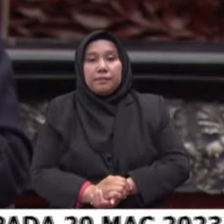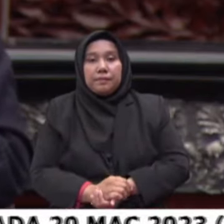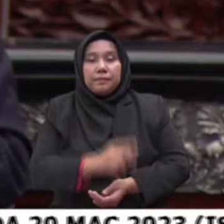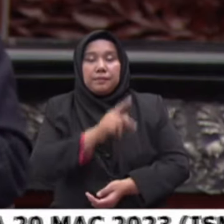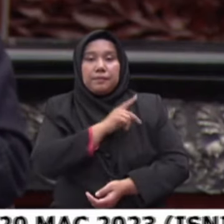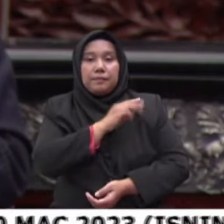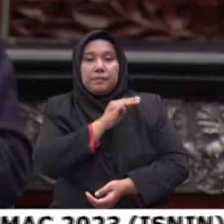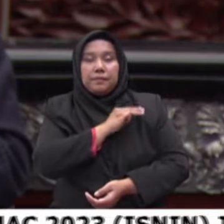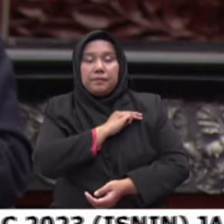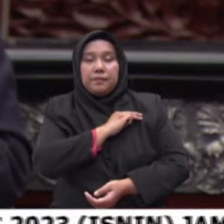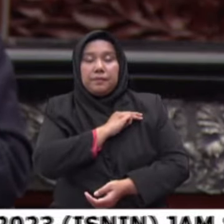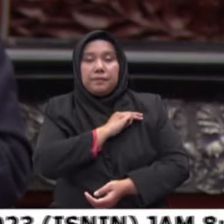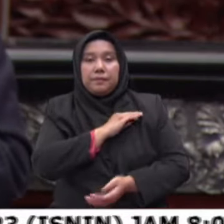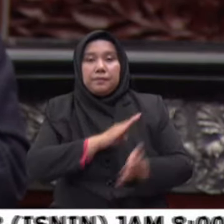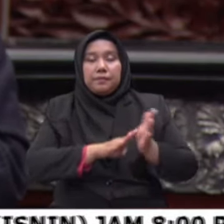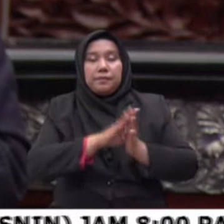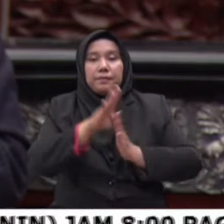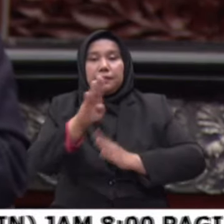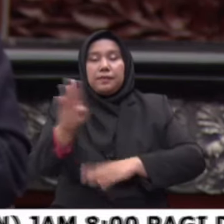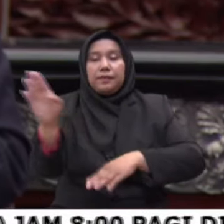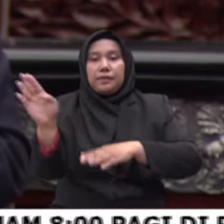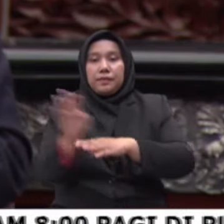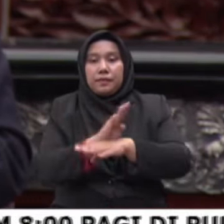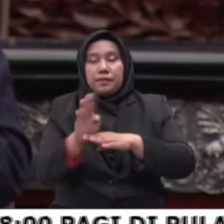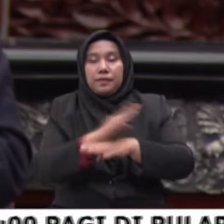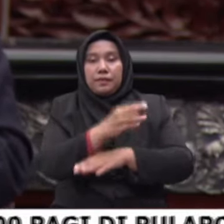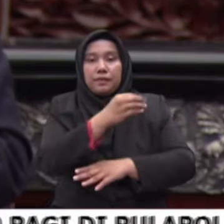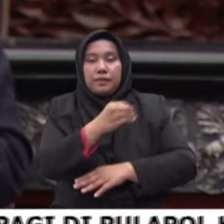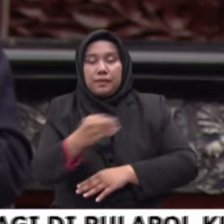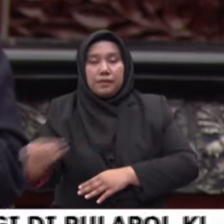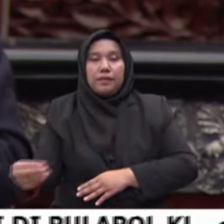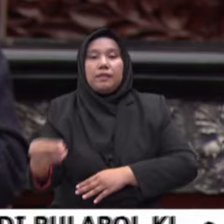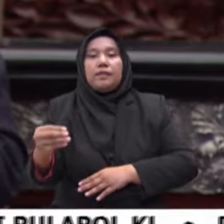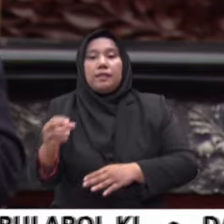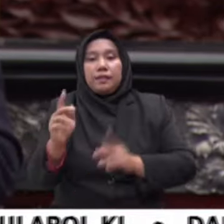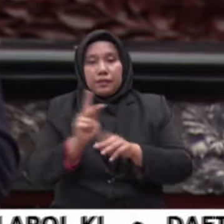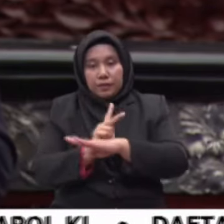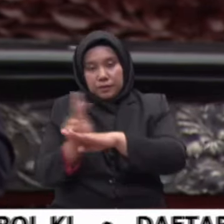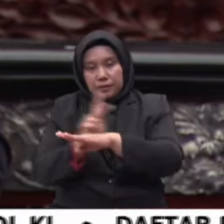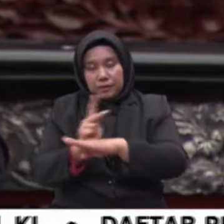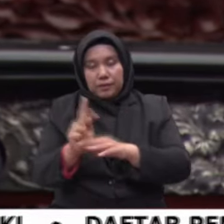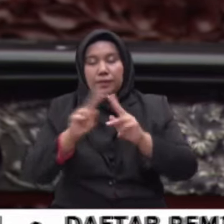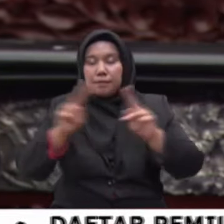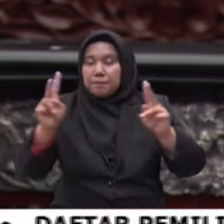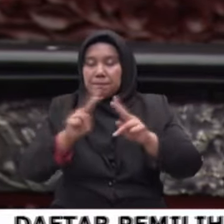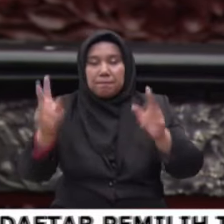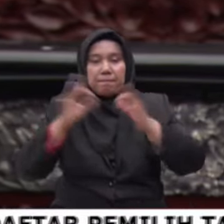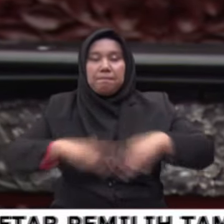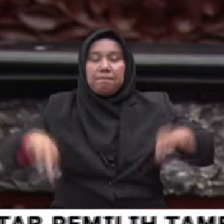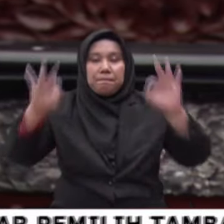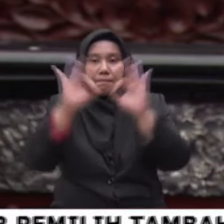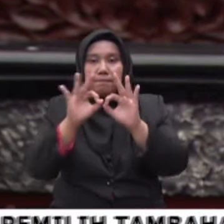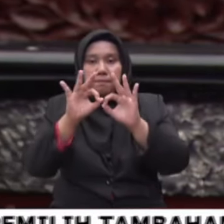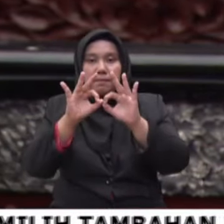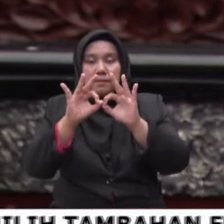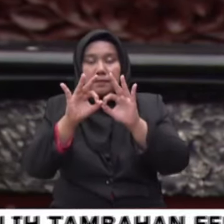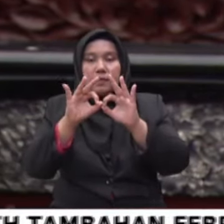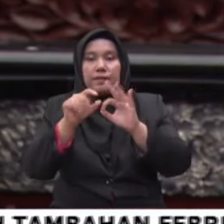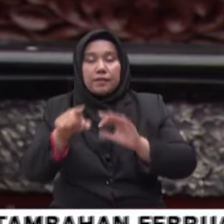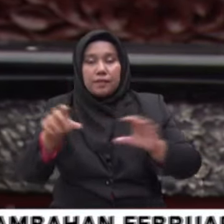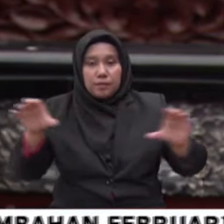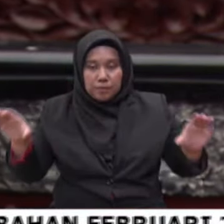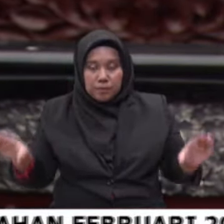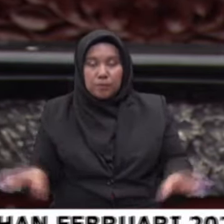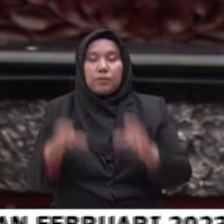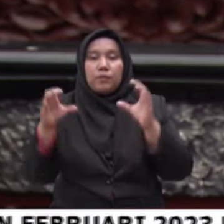Kementerian Pembangunan Usahawan dan Koperasi ini sangat-sangat penting sebab dia mewujudkan